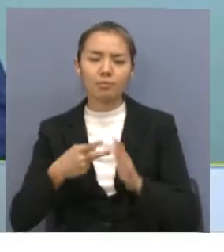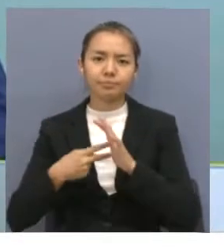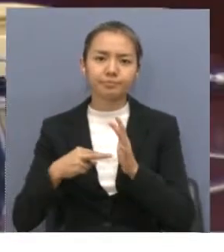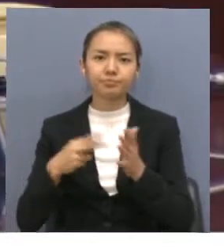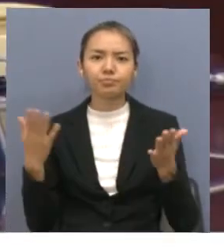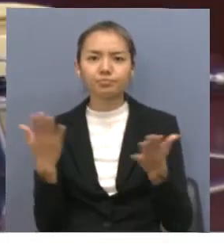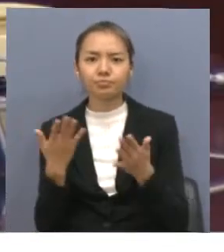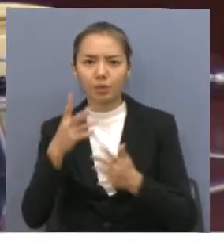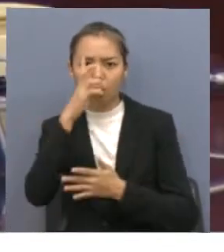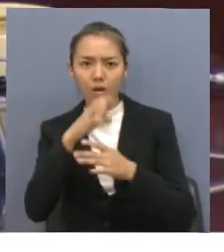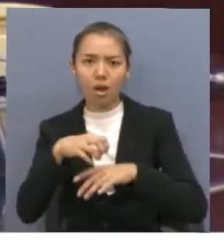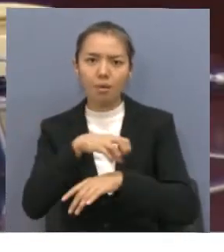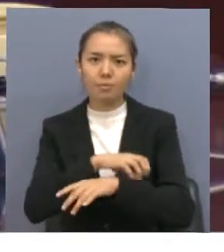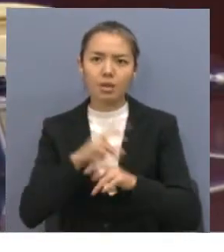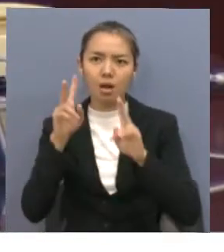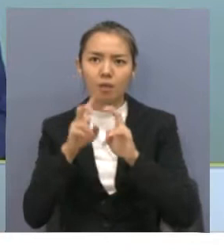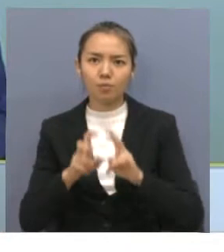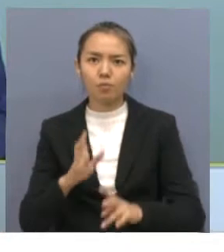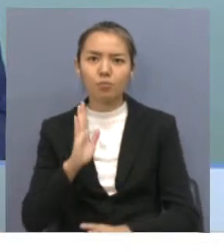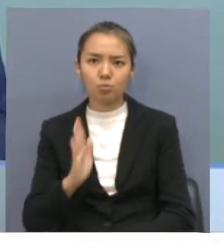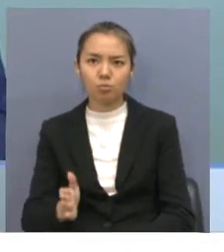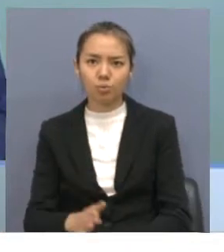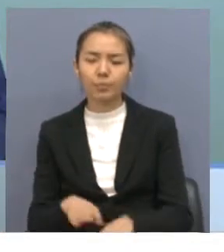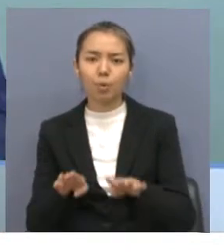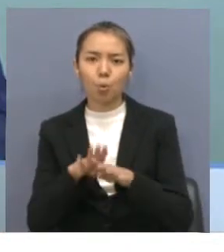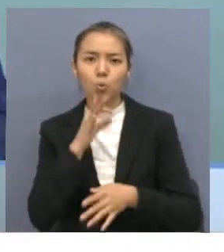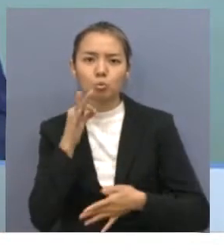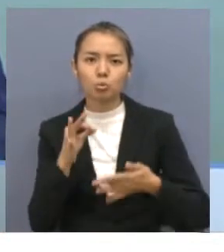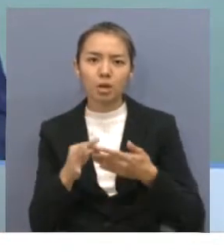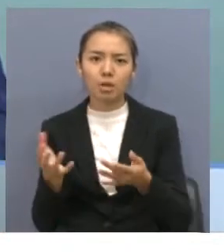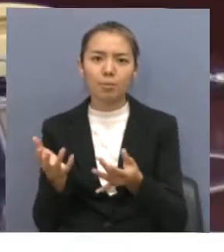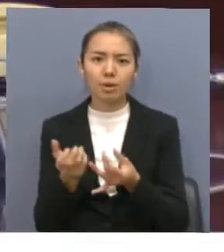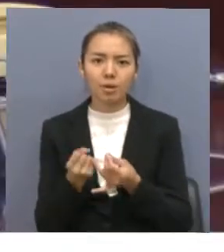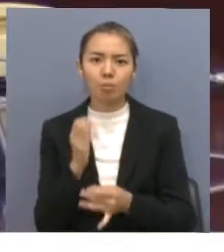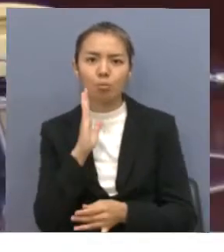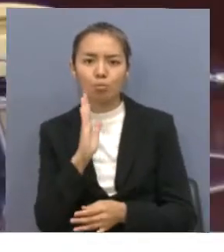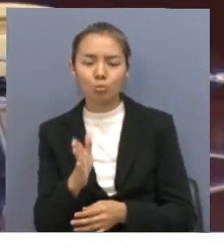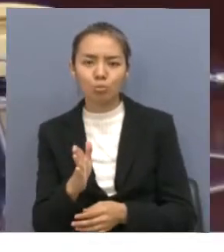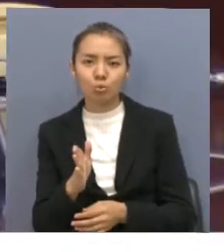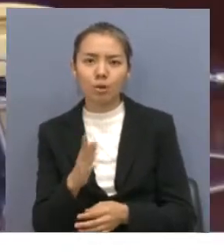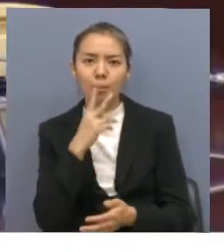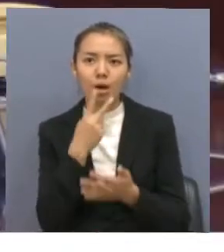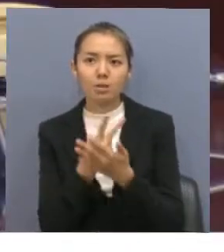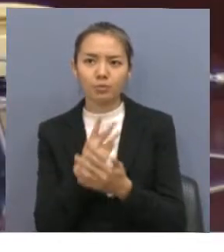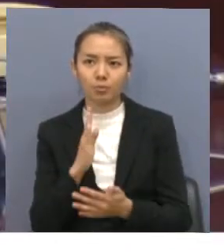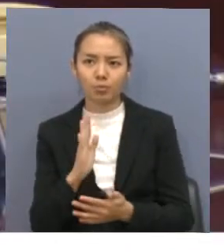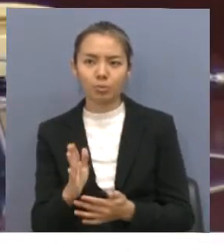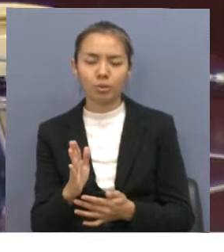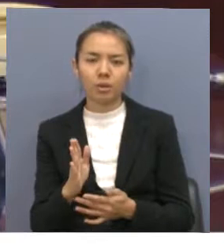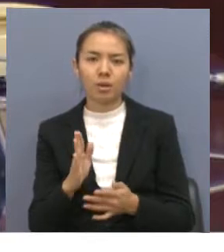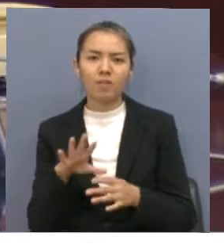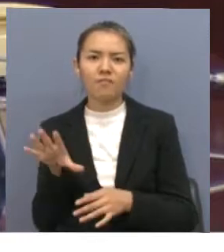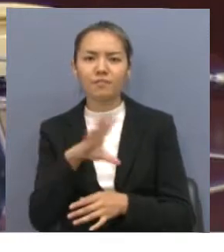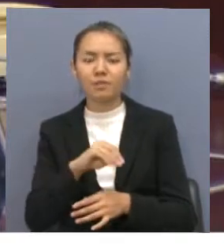жоспарын мемлекеттік комиссия қарауына беруді тапсырды. Осы нәтижелер қабылданып жатқан шаралардың тиімділігін көрсетеді.